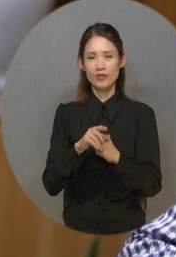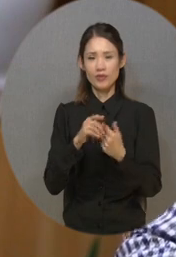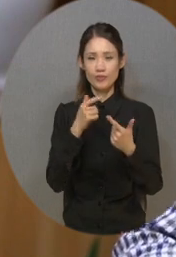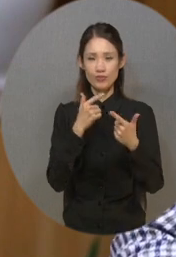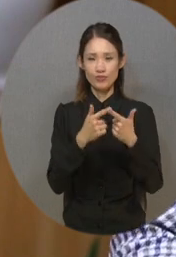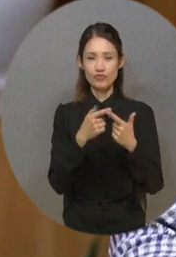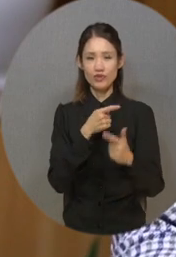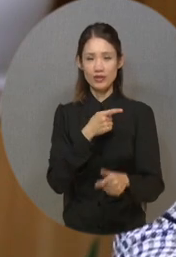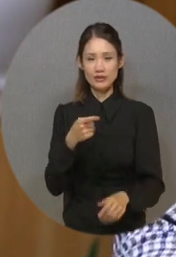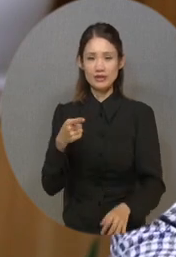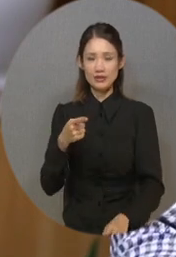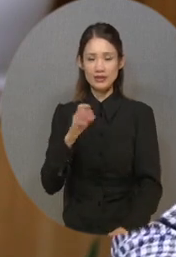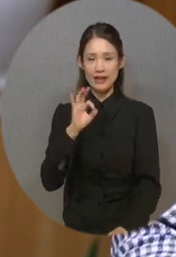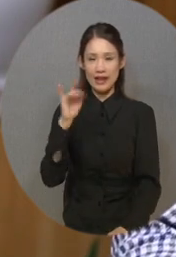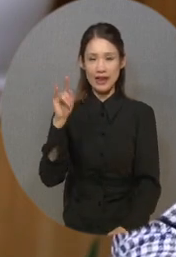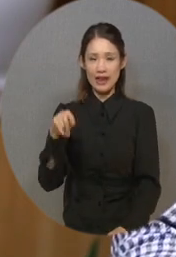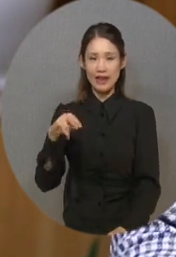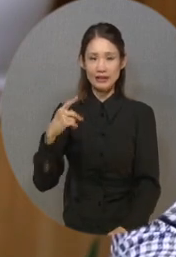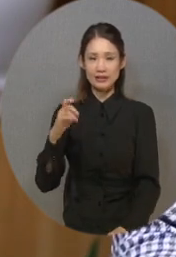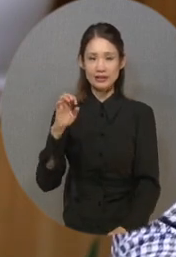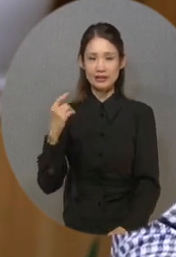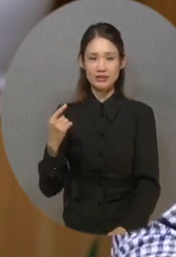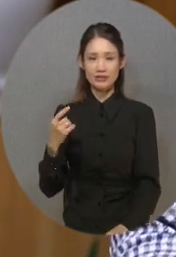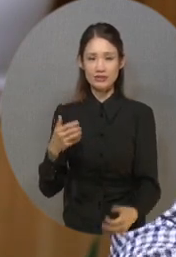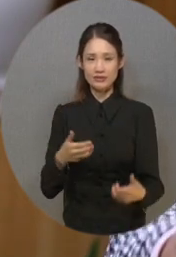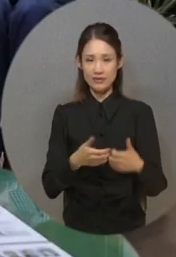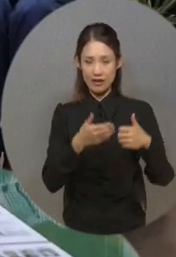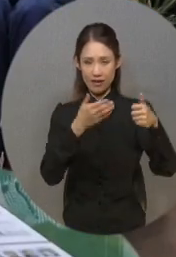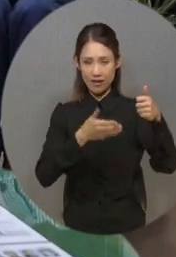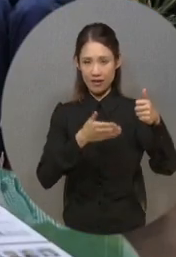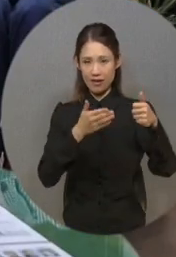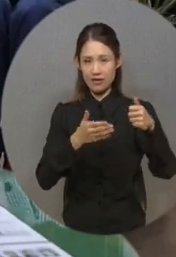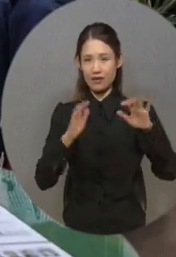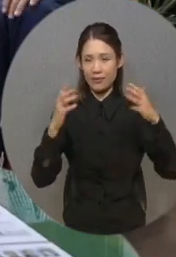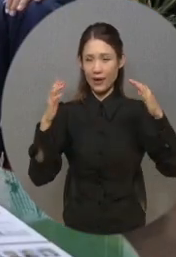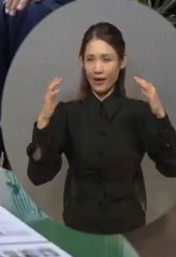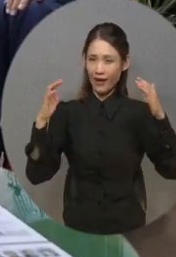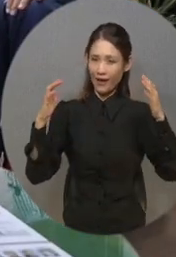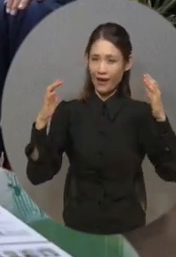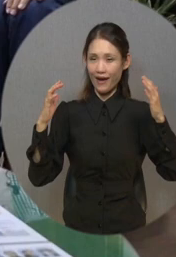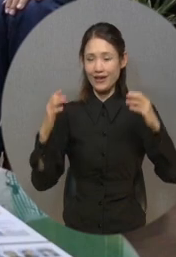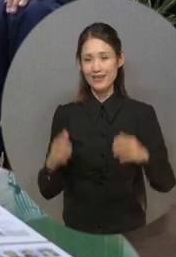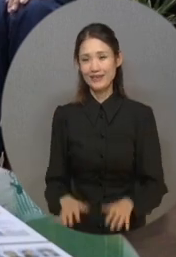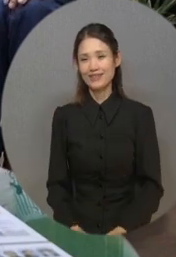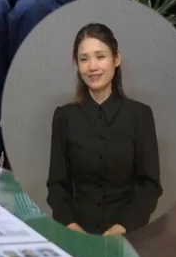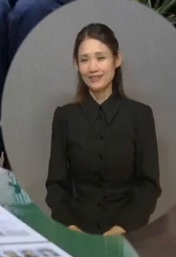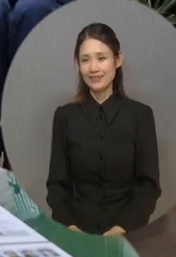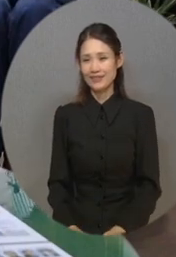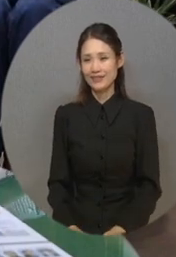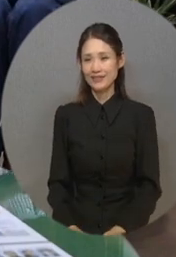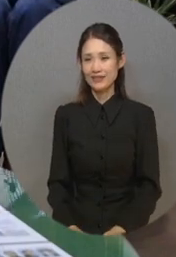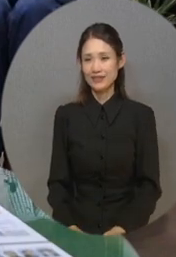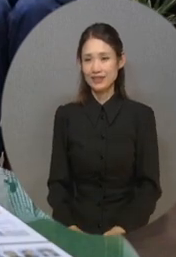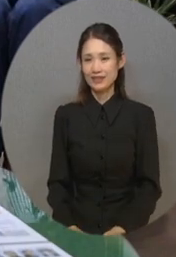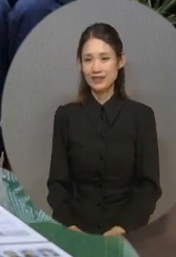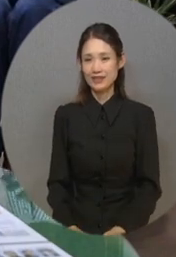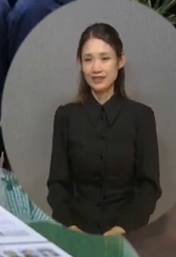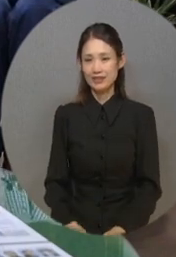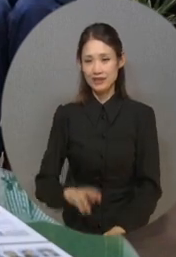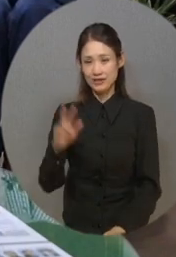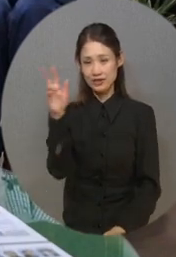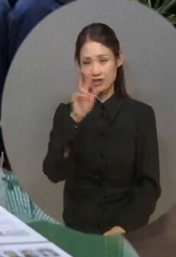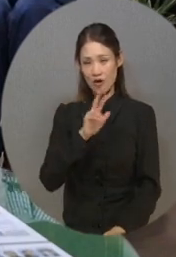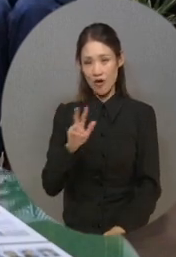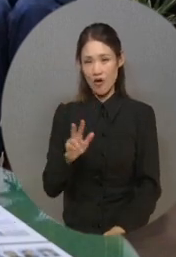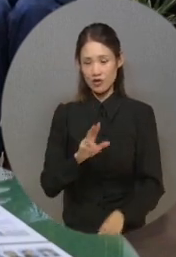이제 네. 엑스포 이렇게 건배사를 제안했더니 다들 박수치고 실망합니다. 저희가요. 국제TV가 또 전국 방송